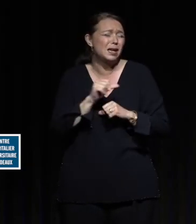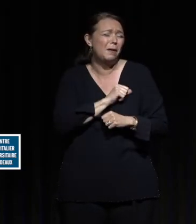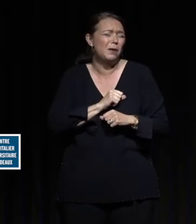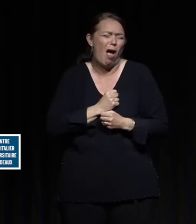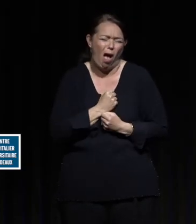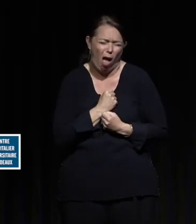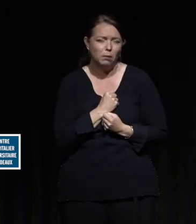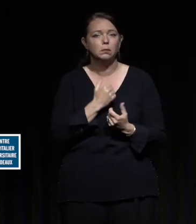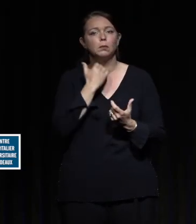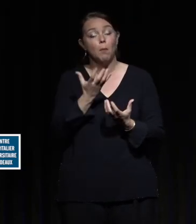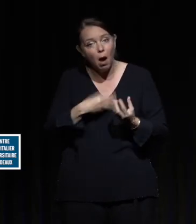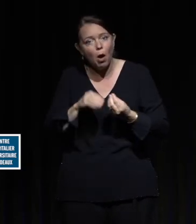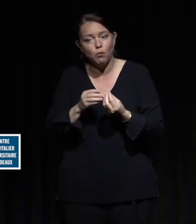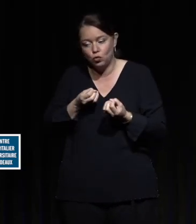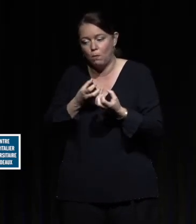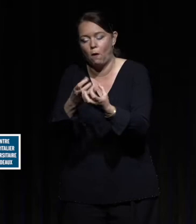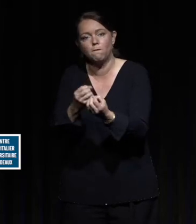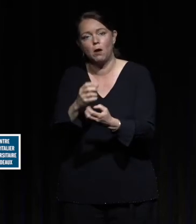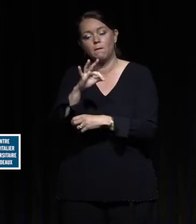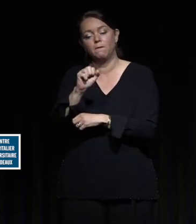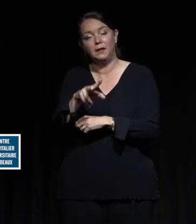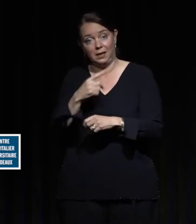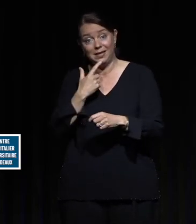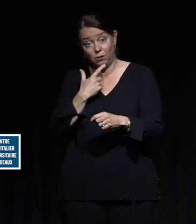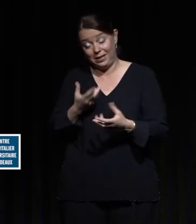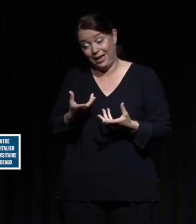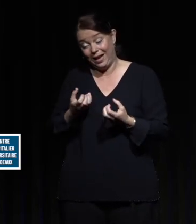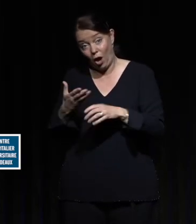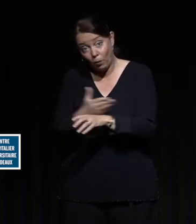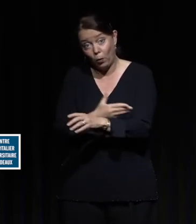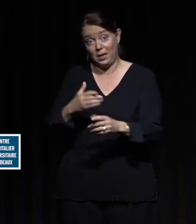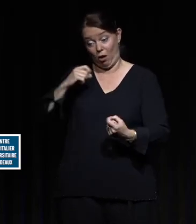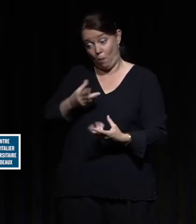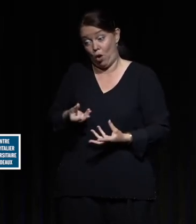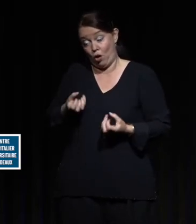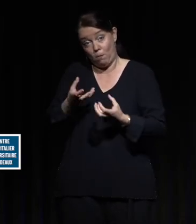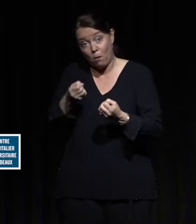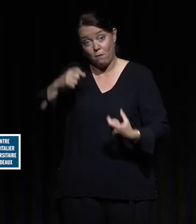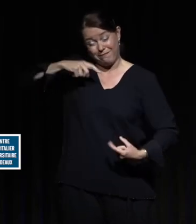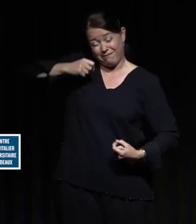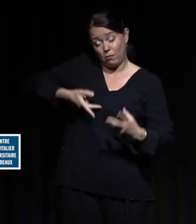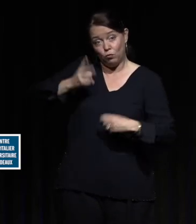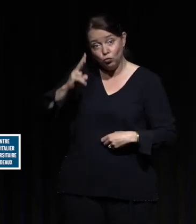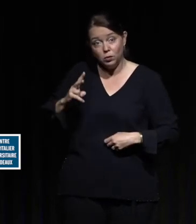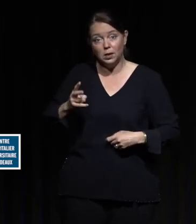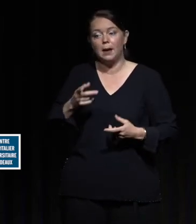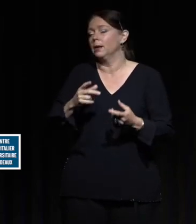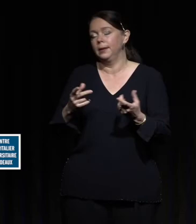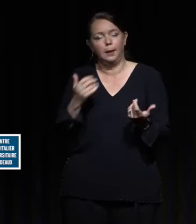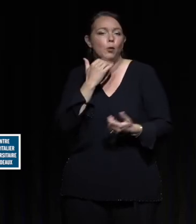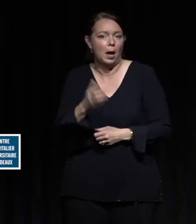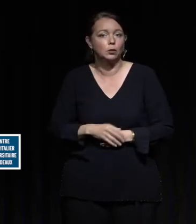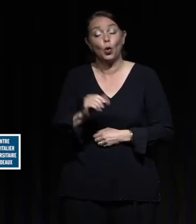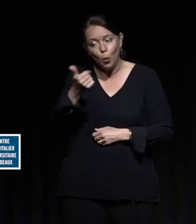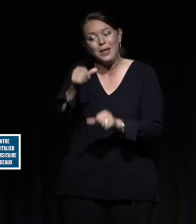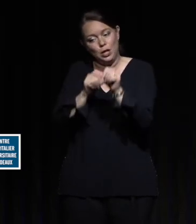des stimulations pour faire des fécondations in vitro, qu'il va d'abord falloir gérer les douleurs avant de gérer le désir d'enfant. Mais schématiquement,